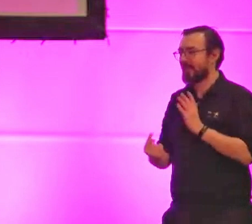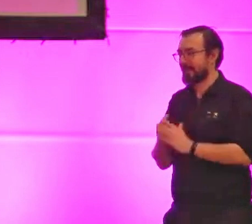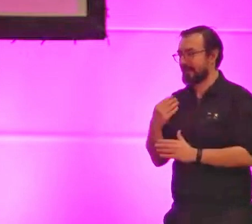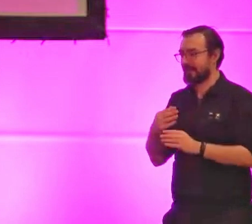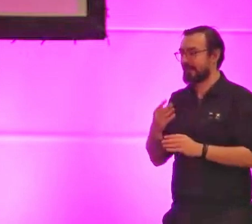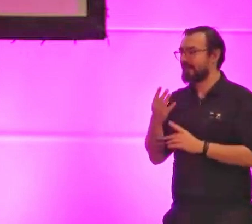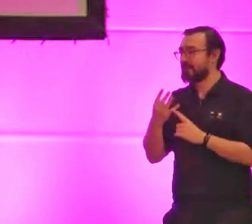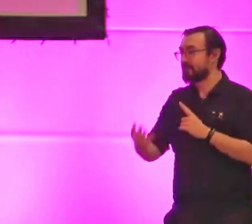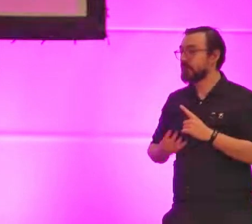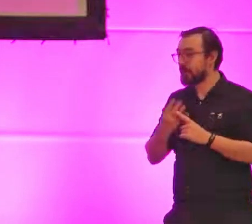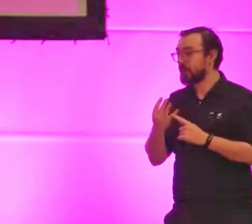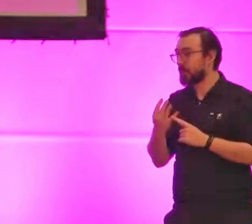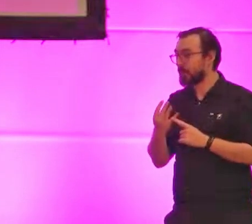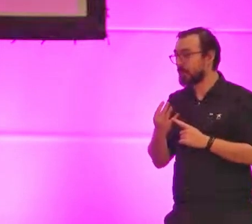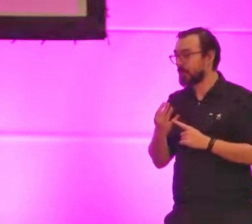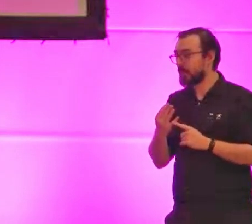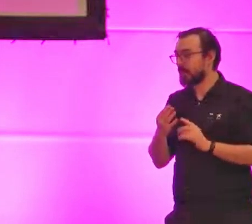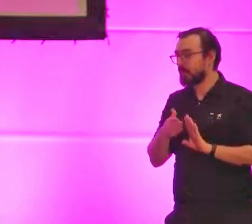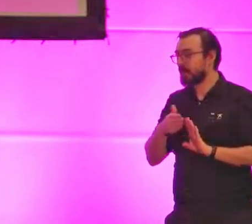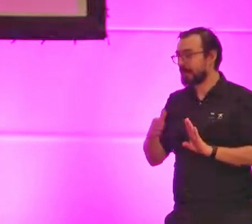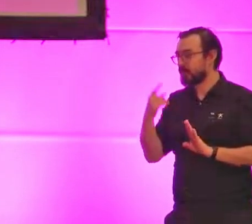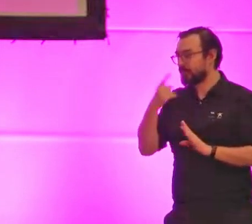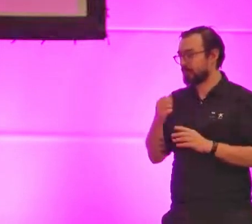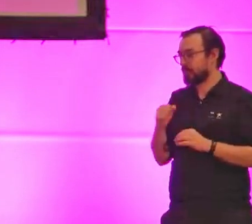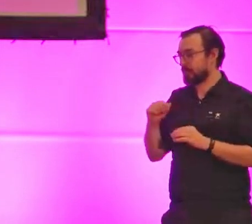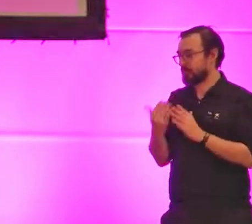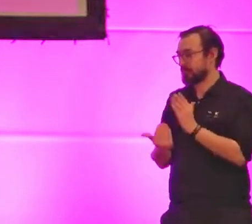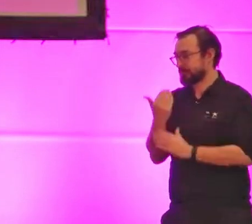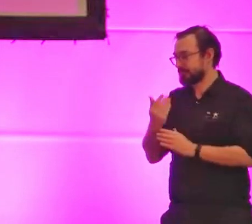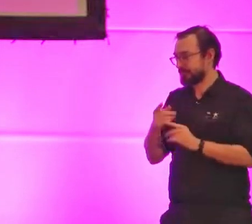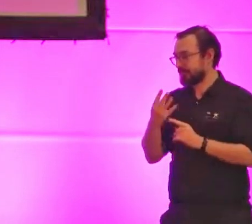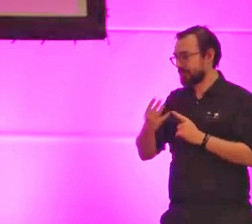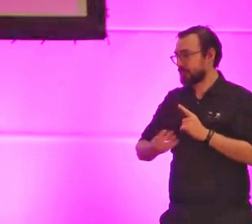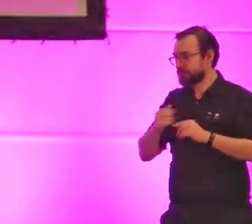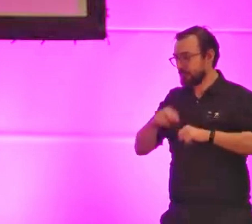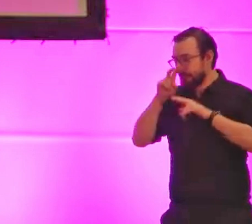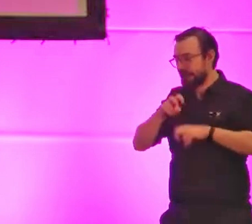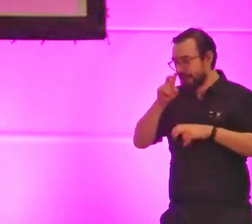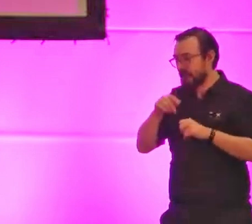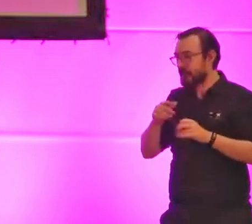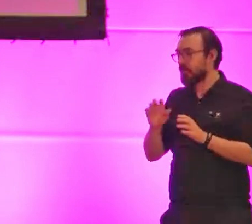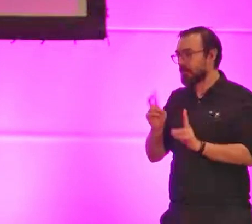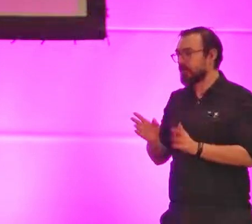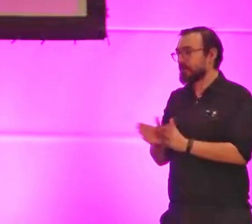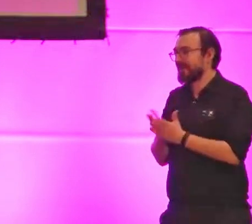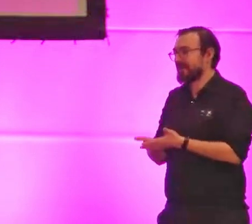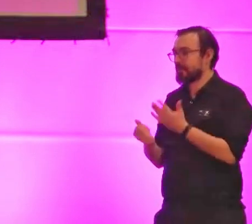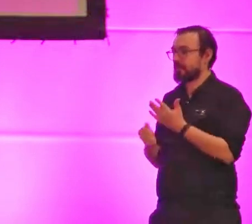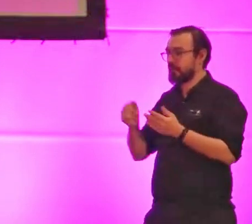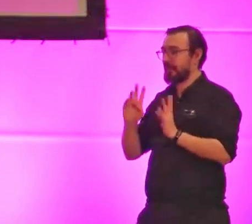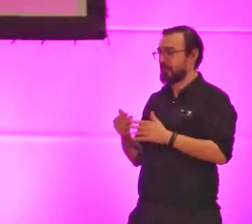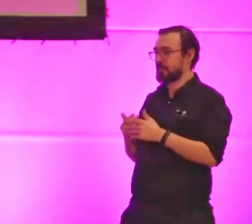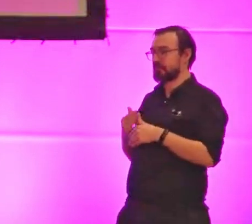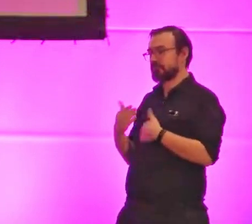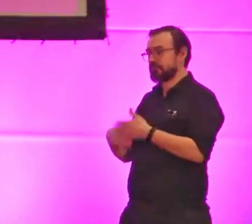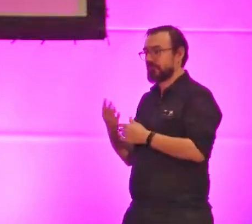under 4 år. Och ett huvudbrott som har pågått under 4 år som ska utredas. Och medierbrott som har